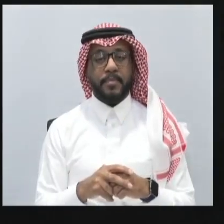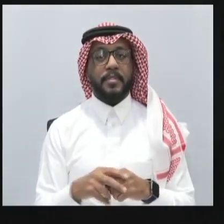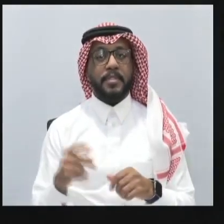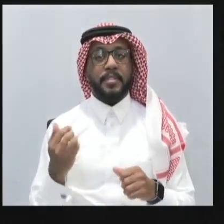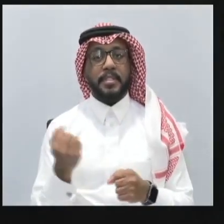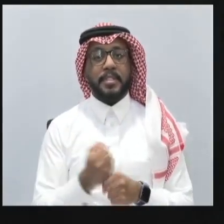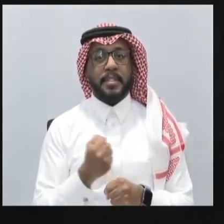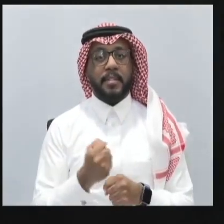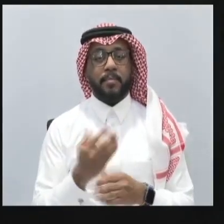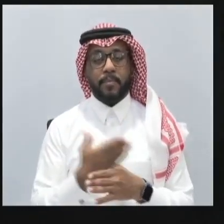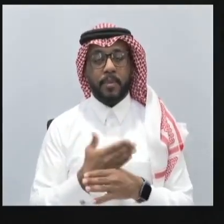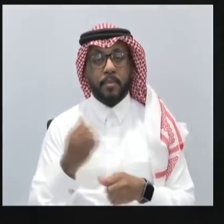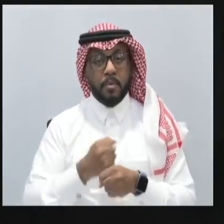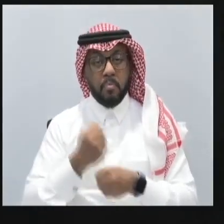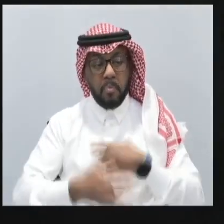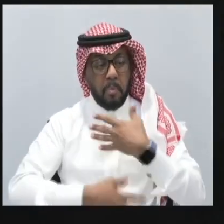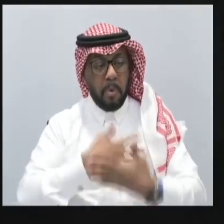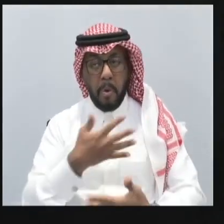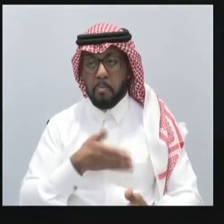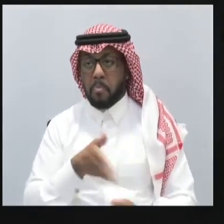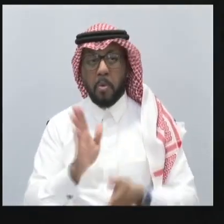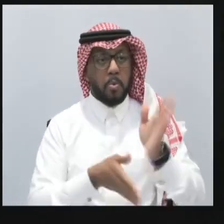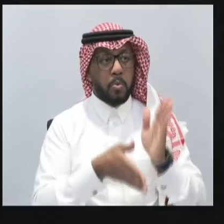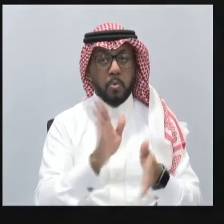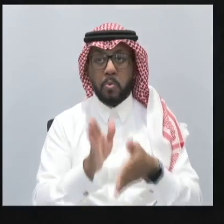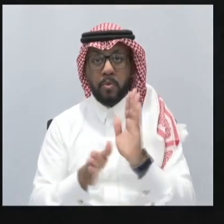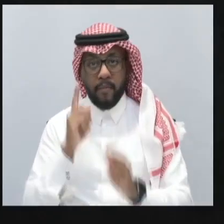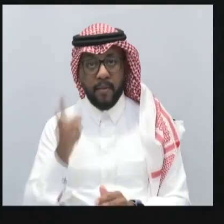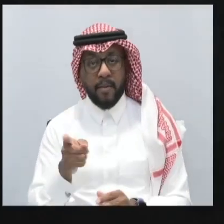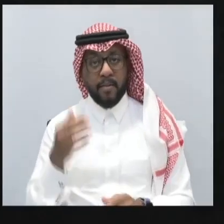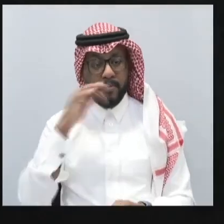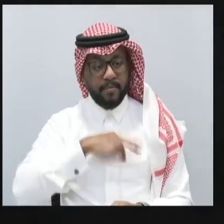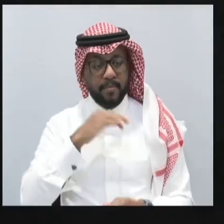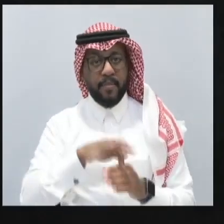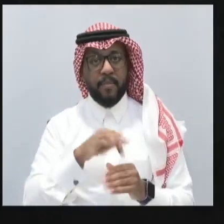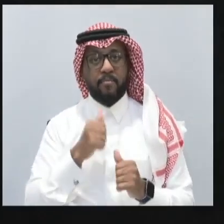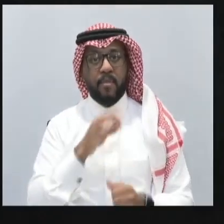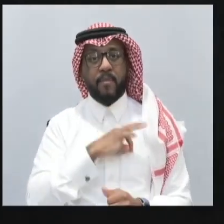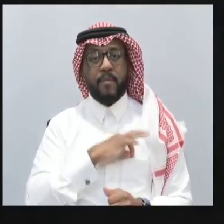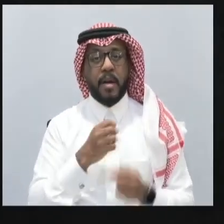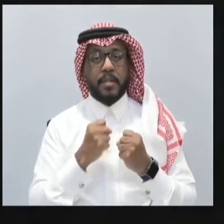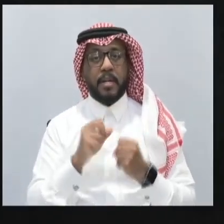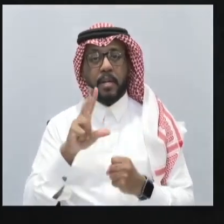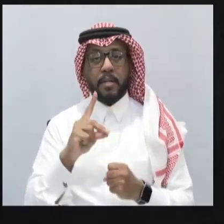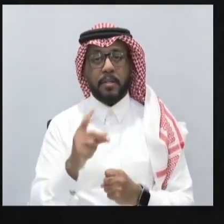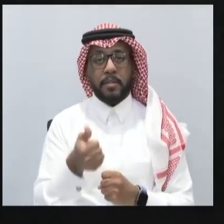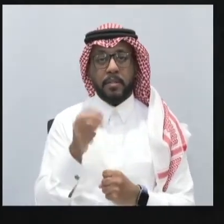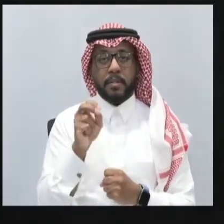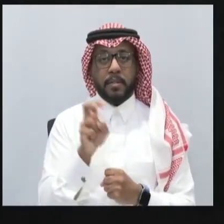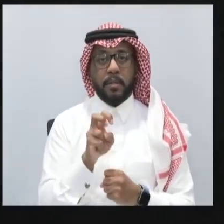على الطاقه عشان يقدر يعيش يمارس حياته هنا انتقلت الطاقه الطاقه اللي كانت